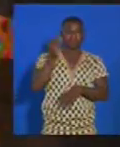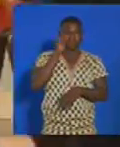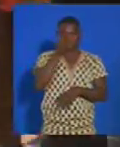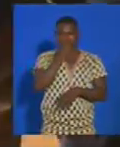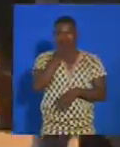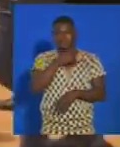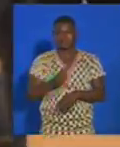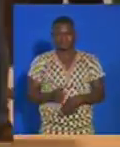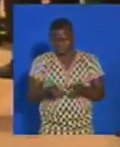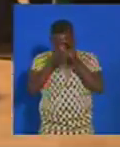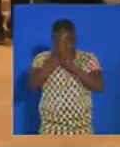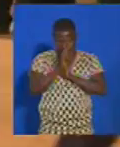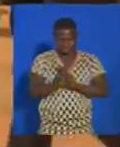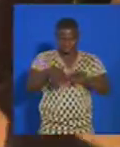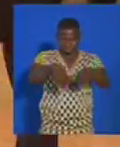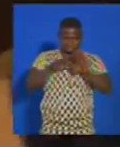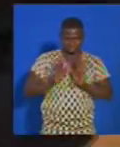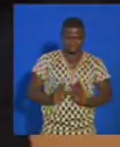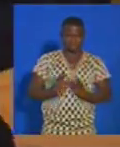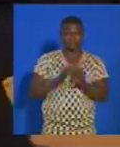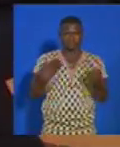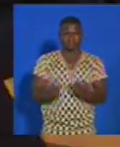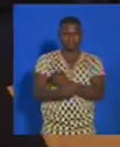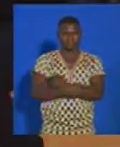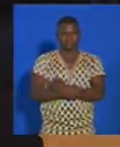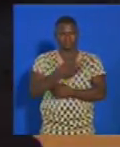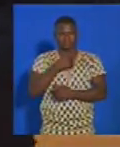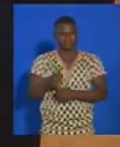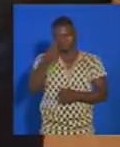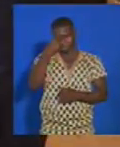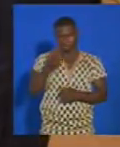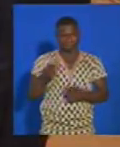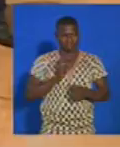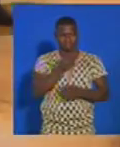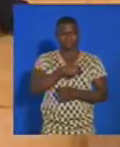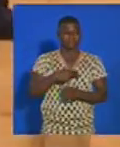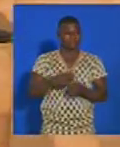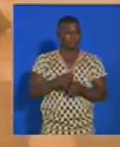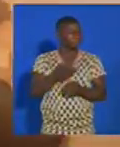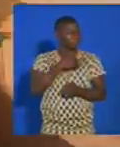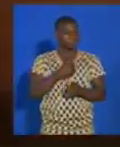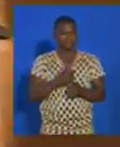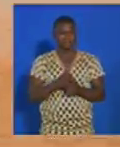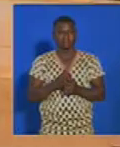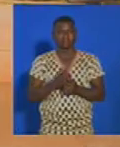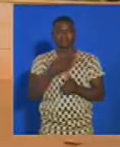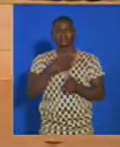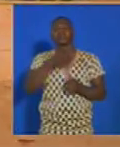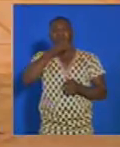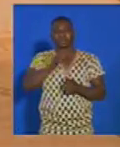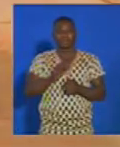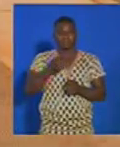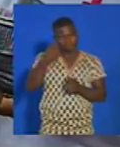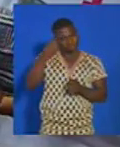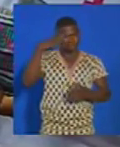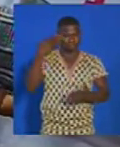les tombes de ses compatriotes. Et aujourd'hui, nous commémorons notre martyr, notre prédécesseur, notre devancier, justement pour